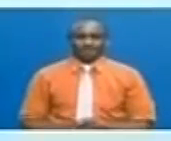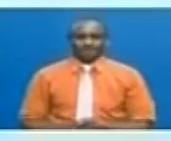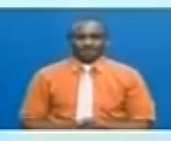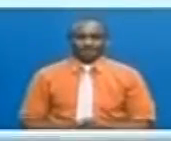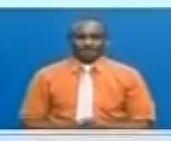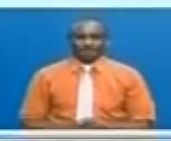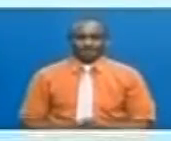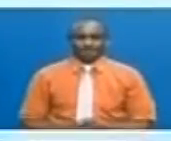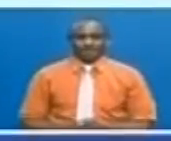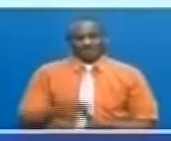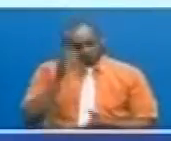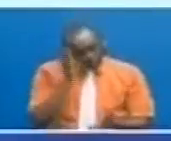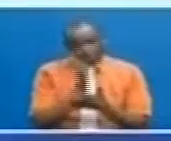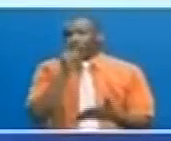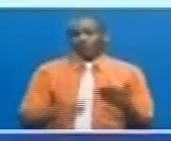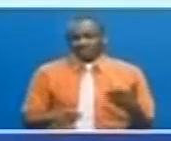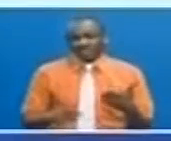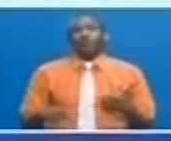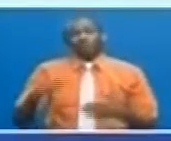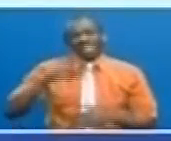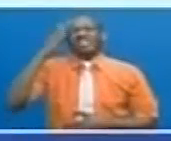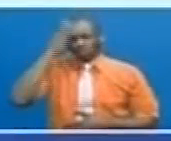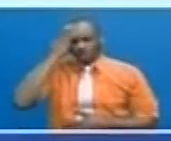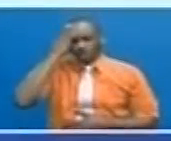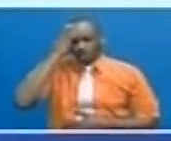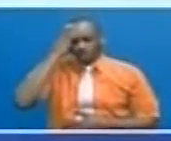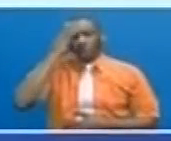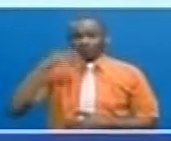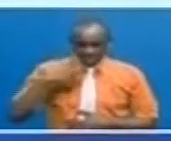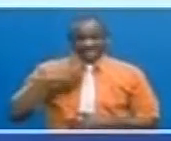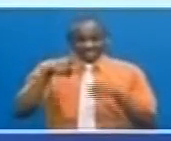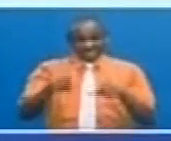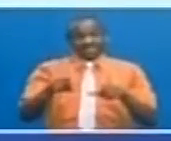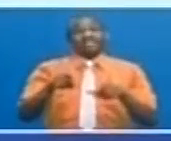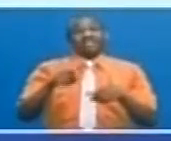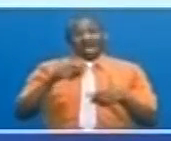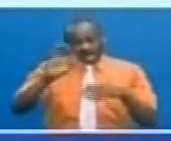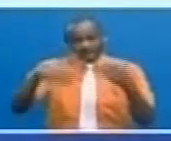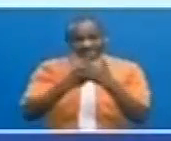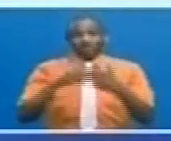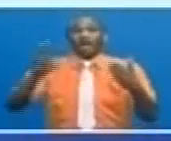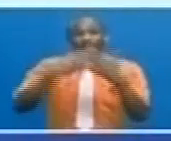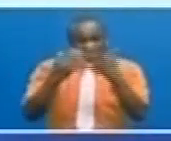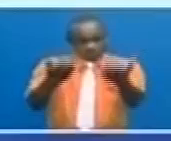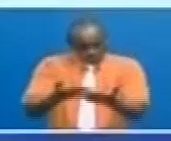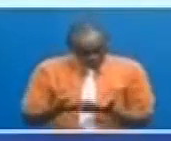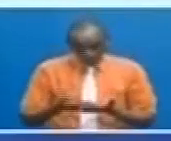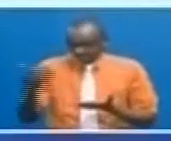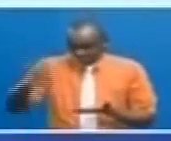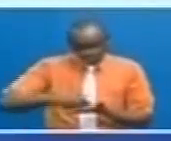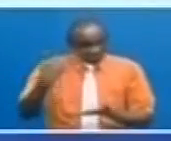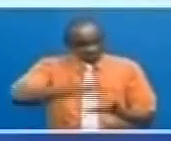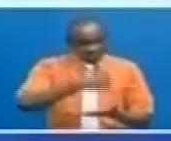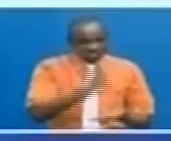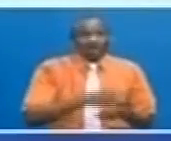This way, that way. The reality is, we know when we are undertaking the applications that we're